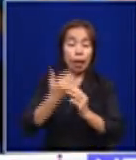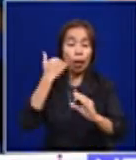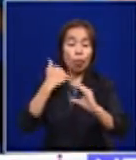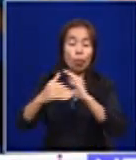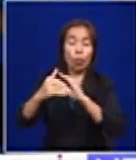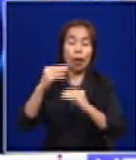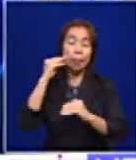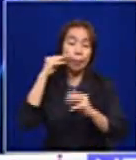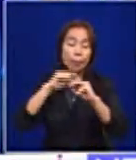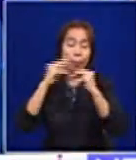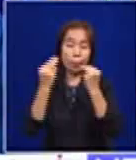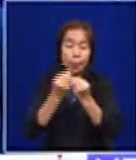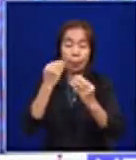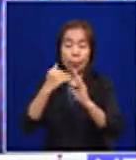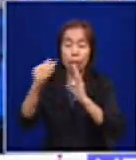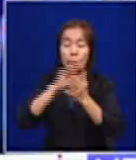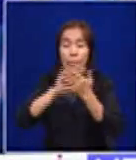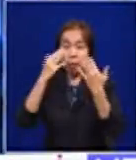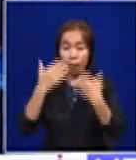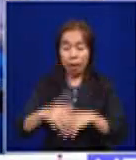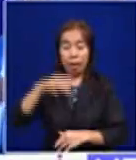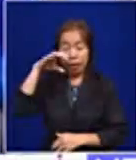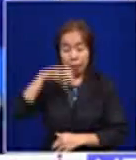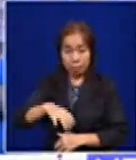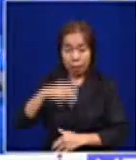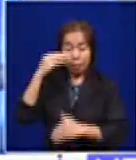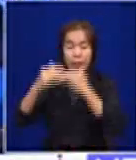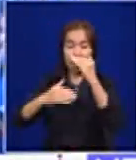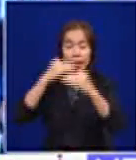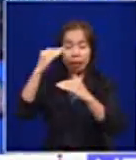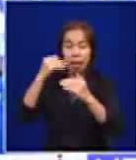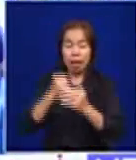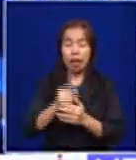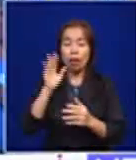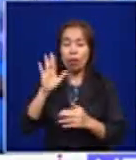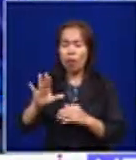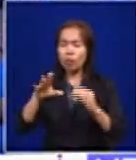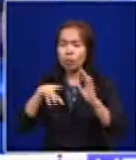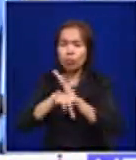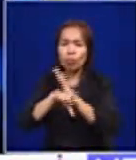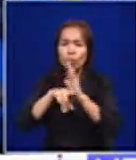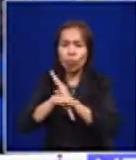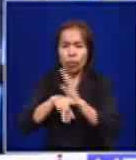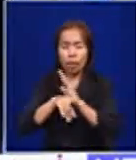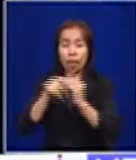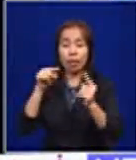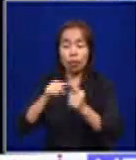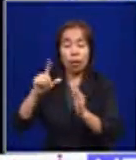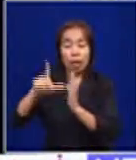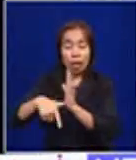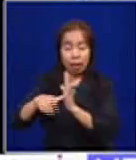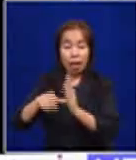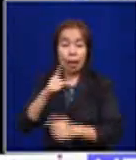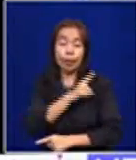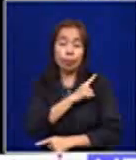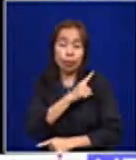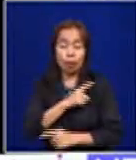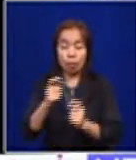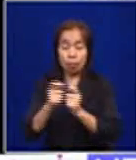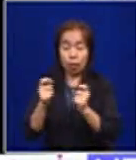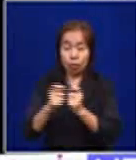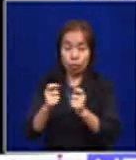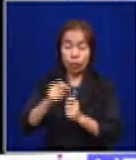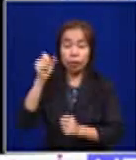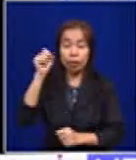ำเนินการตามโครงการสำนักงานพัฒนาชุมชนจังหวัดกาญจนบุรีในฐานะเลขานุการคณะอนุกรรมการติ